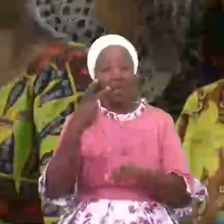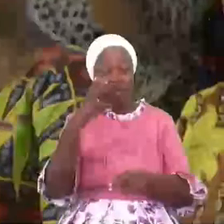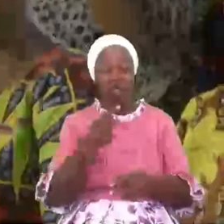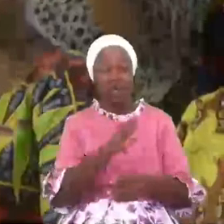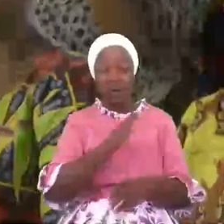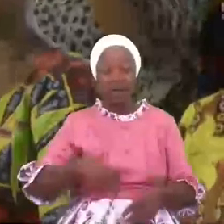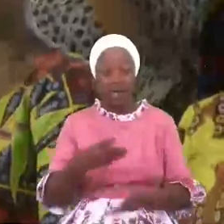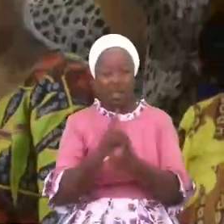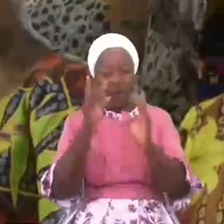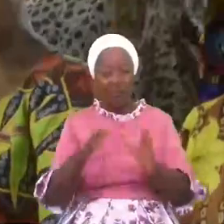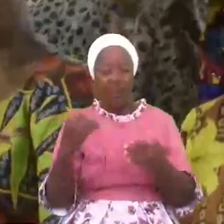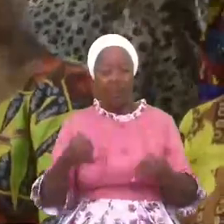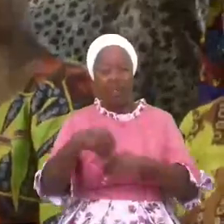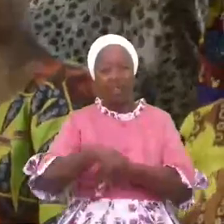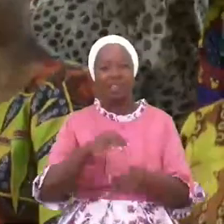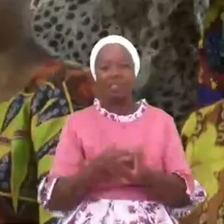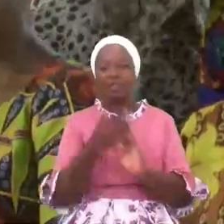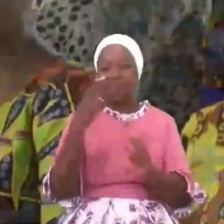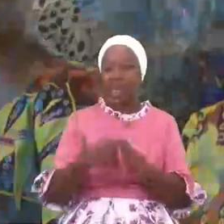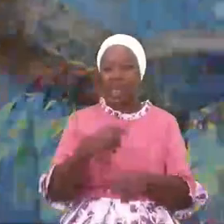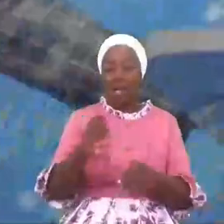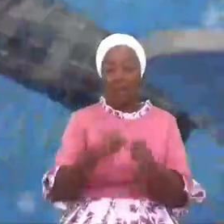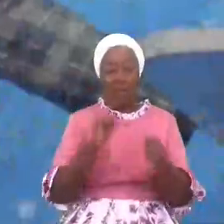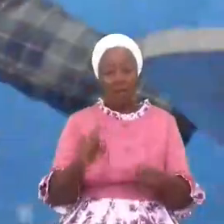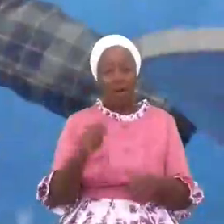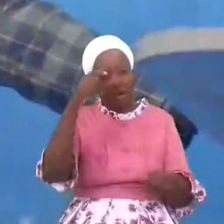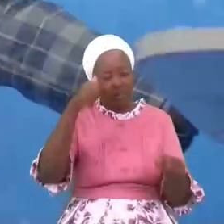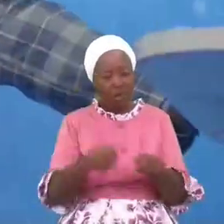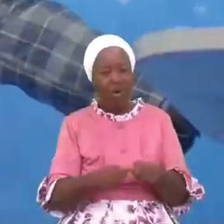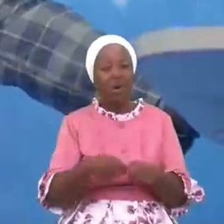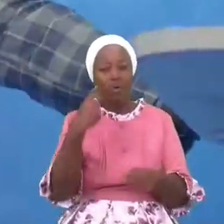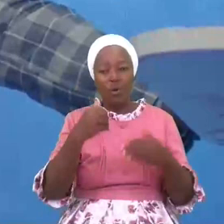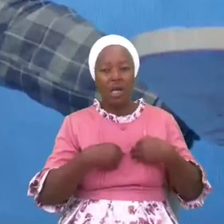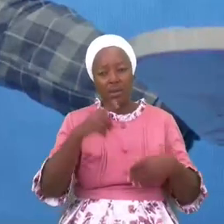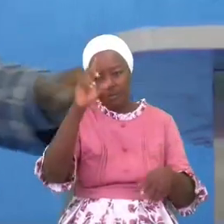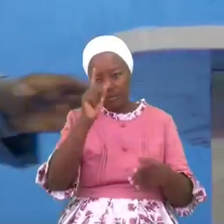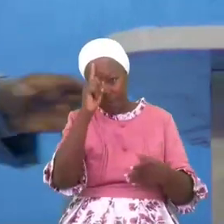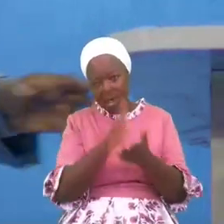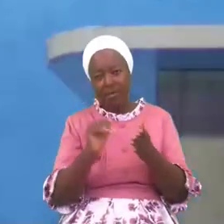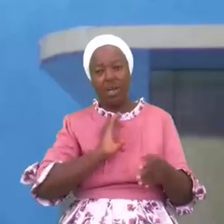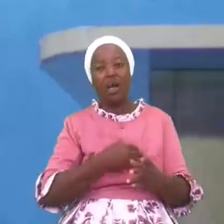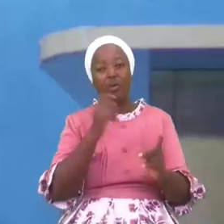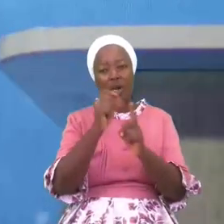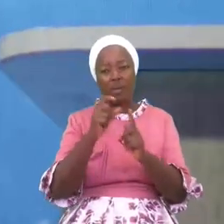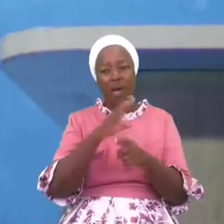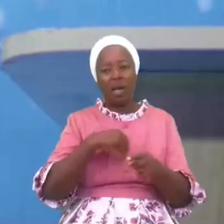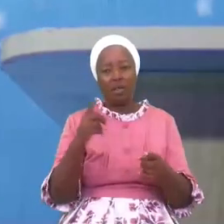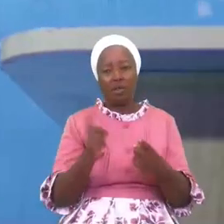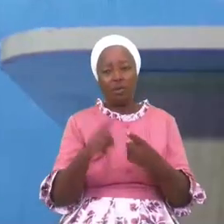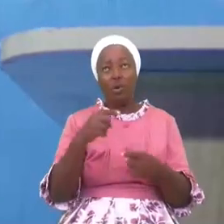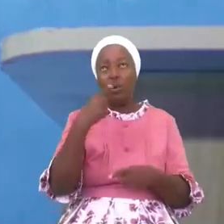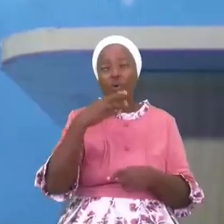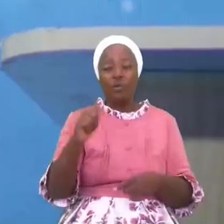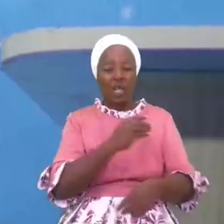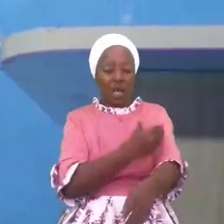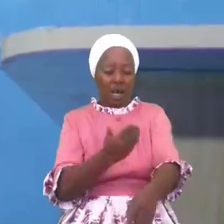soir. Et chacun, rappelez-vous, qui a cru à notre rapport, à qui le bras de l'Éternel a-t-il été